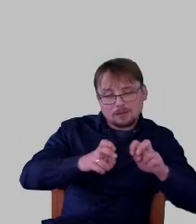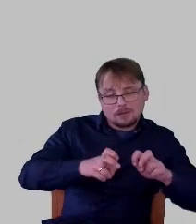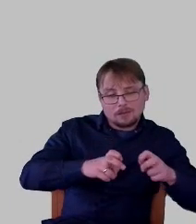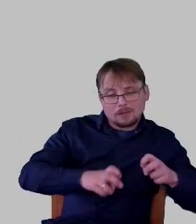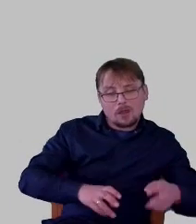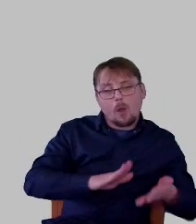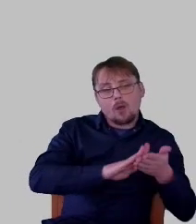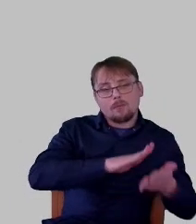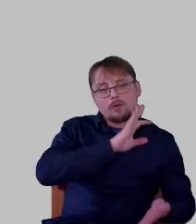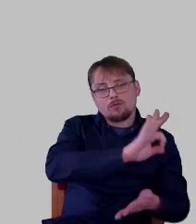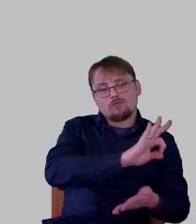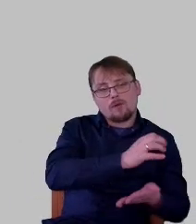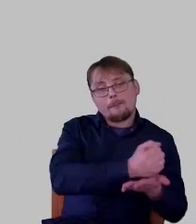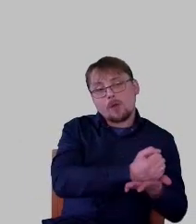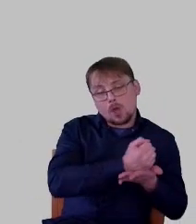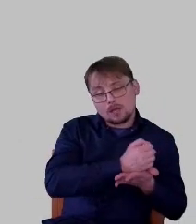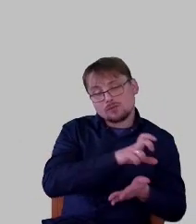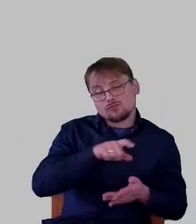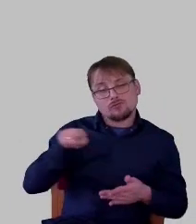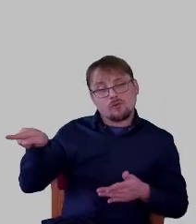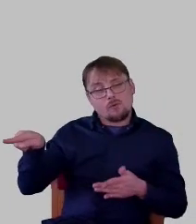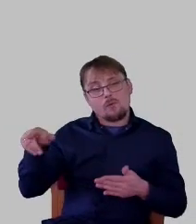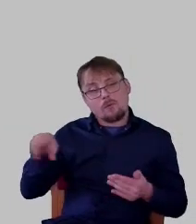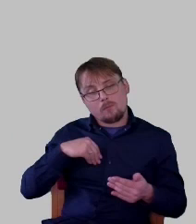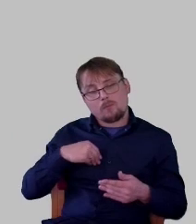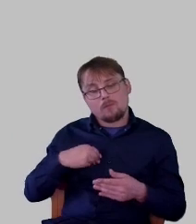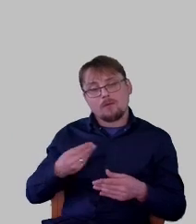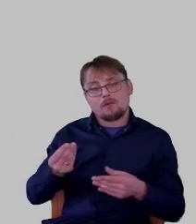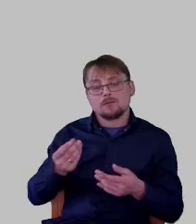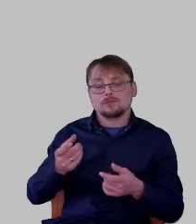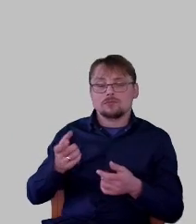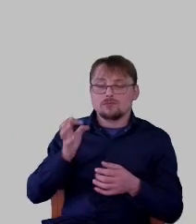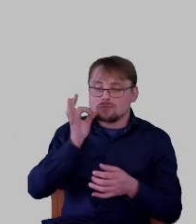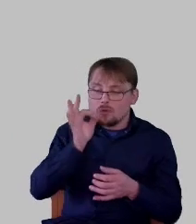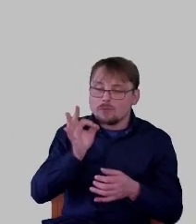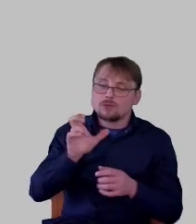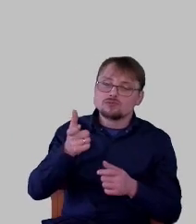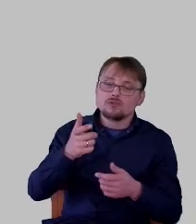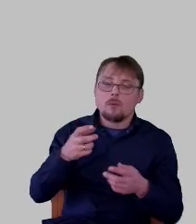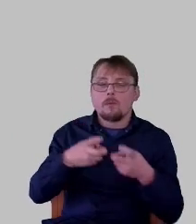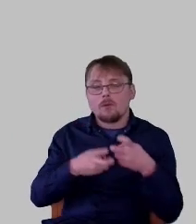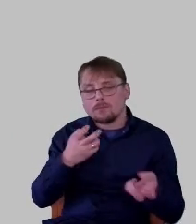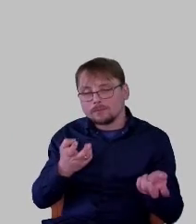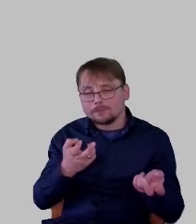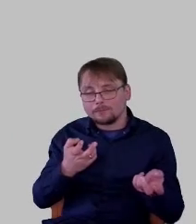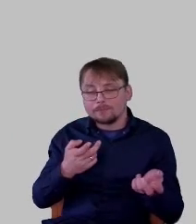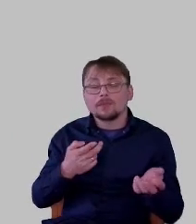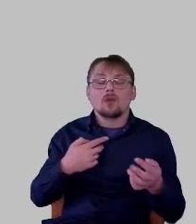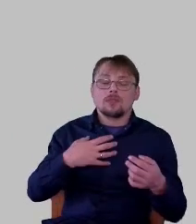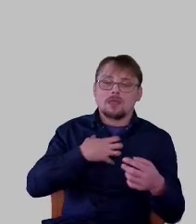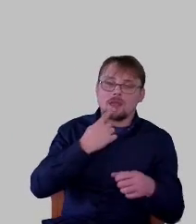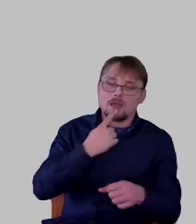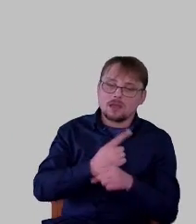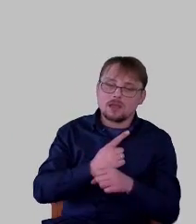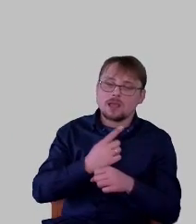psychologiczno-pedagogiczna określi w opinii, ten zakres, w jakim uczeń może funkcjonować, a co sprawia mu trudności, ten tygodniowy wymiar godzin